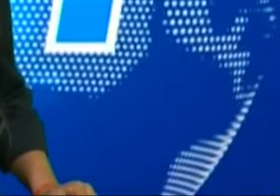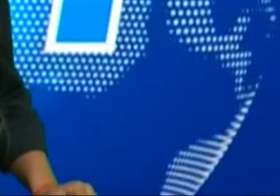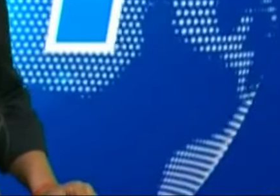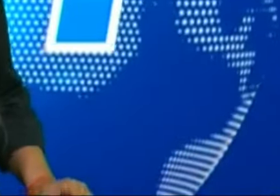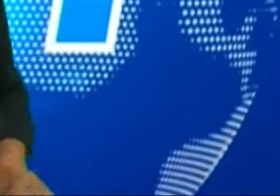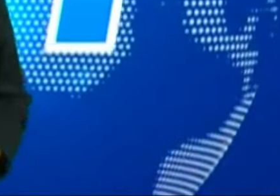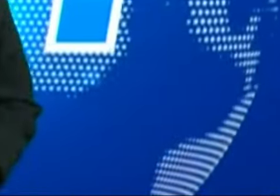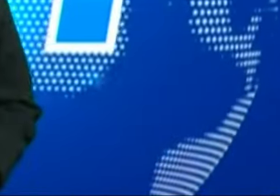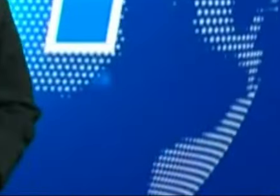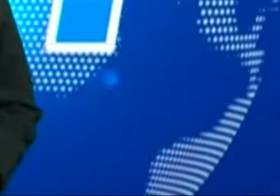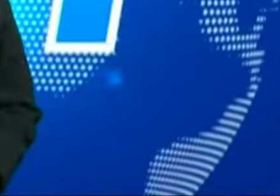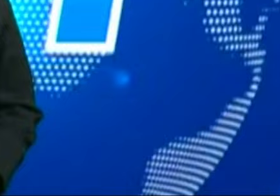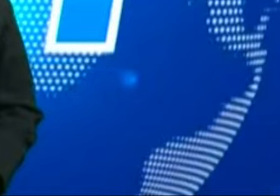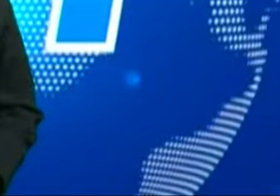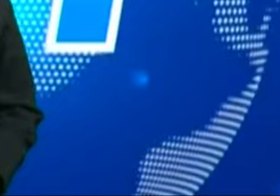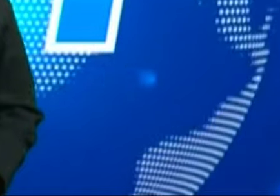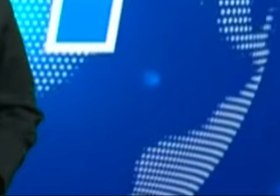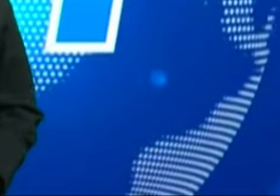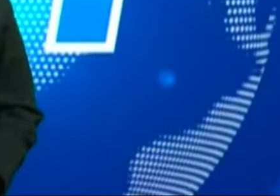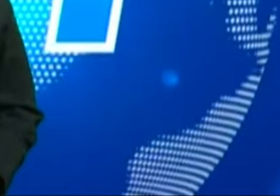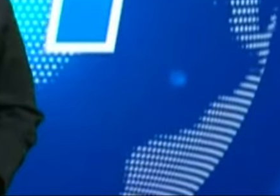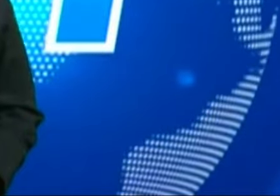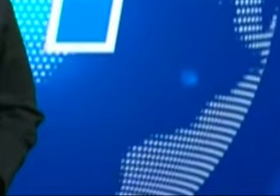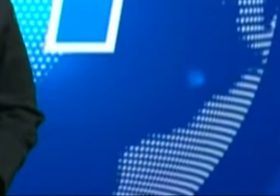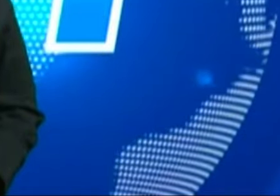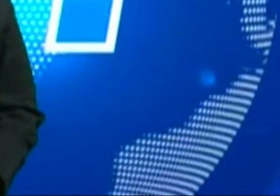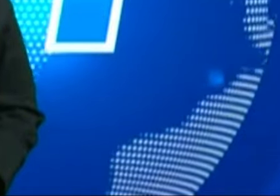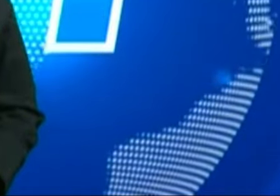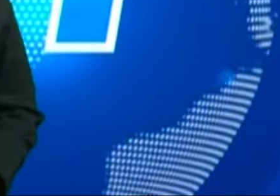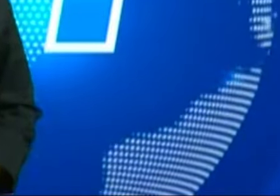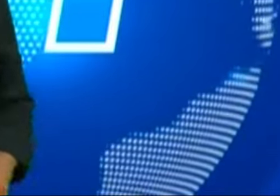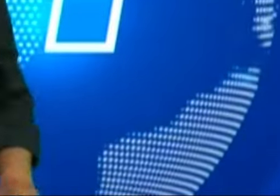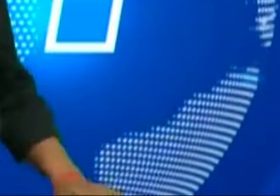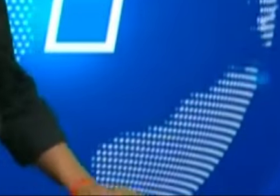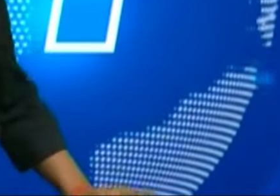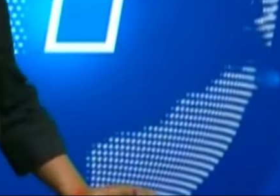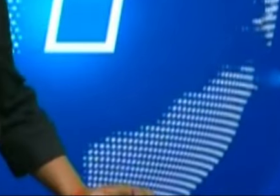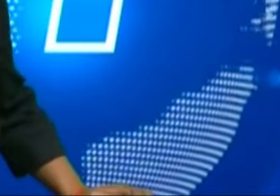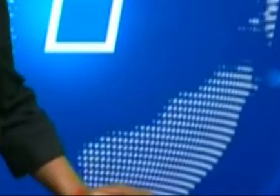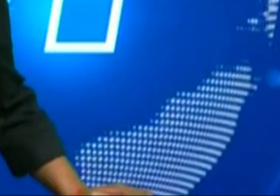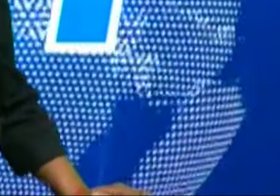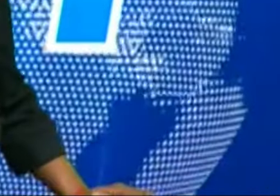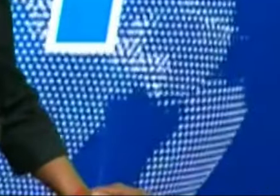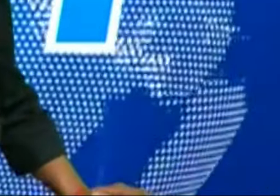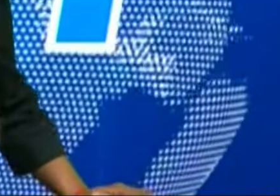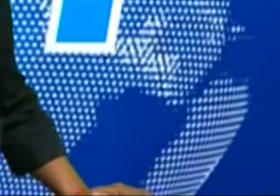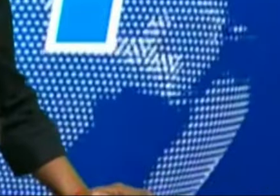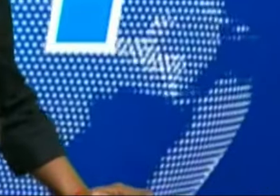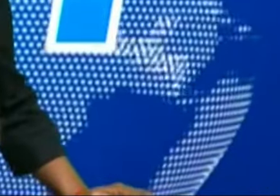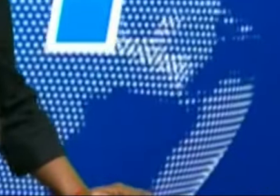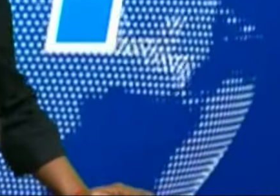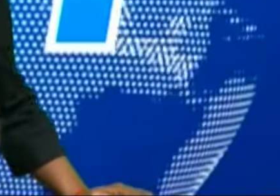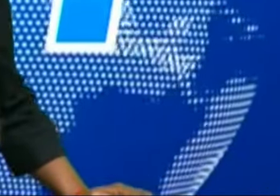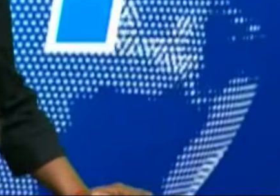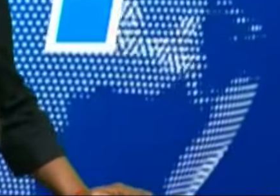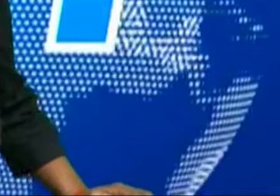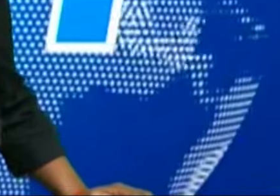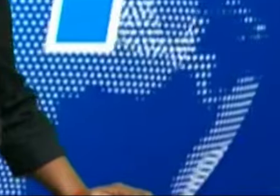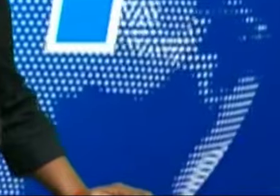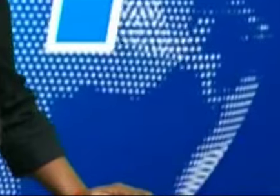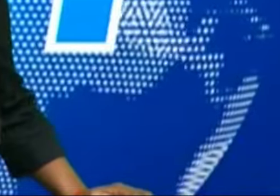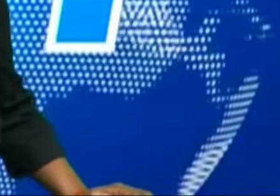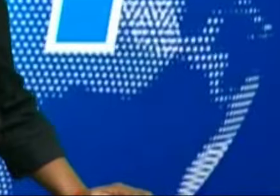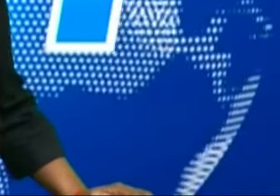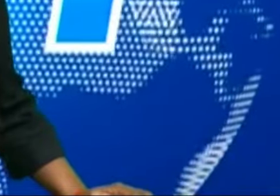réinsertion sociale. Des éléments de groupes armés, une session de formation qui a été initiée dans la ville de Bounia, province de